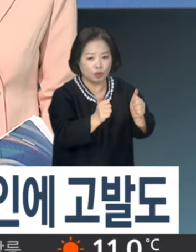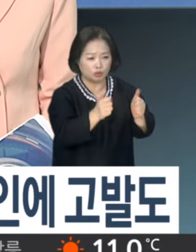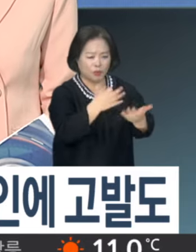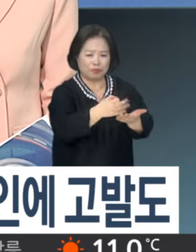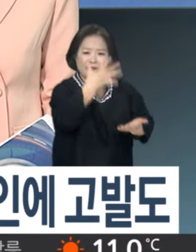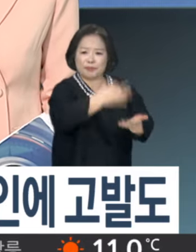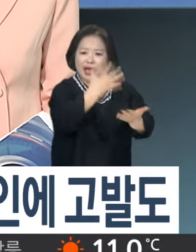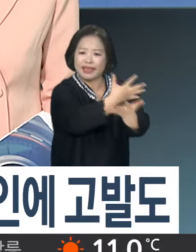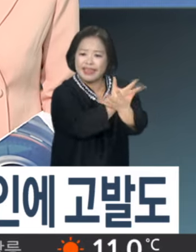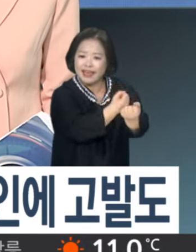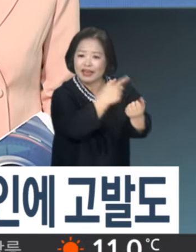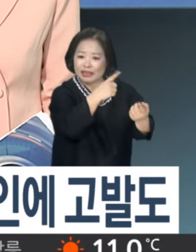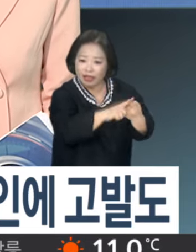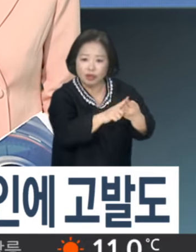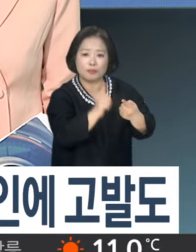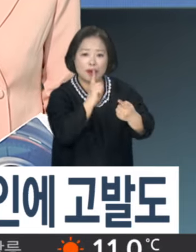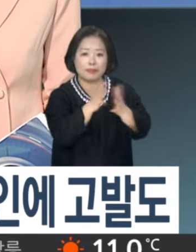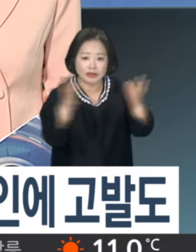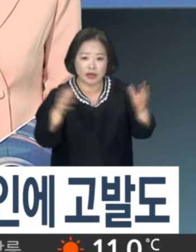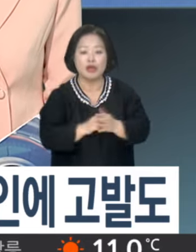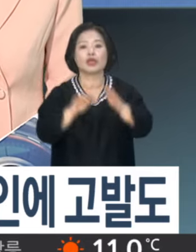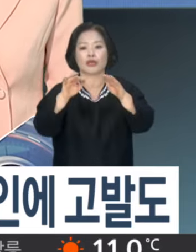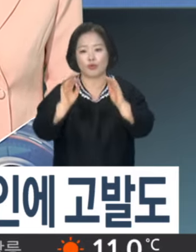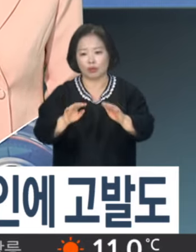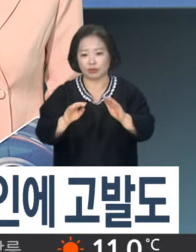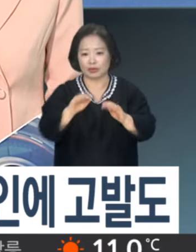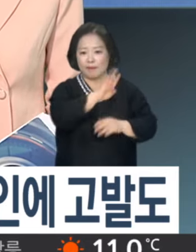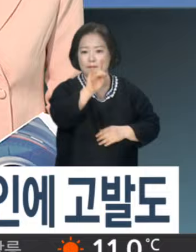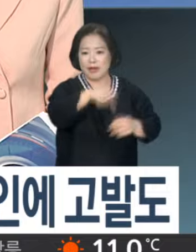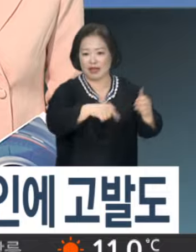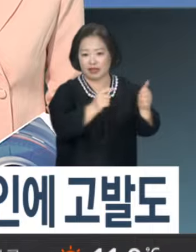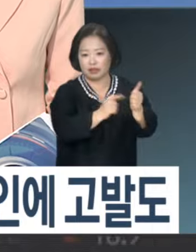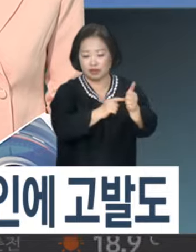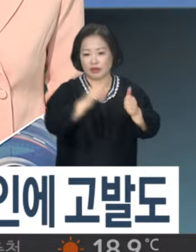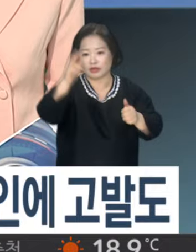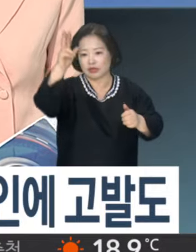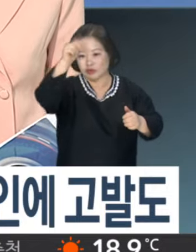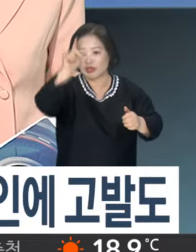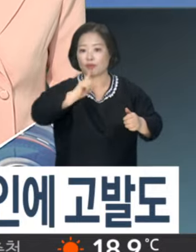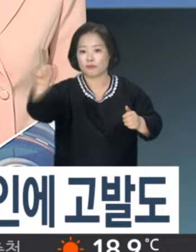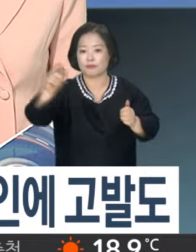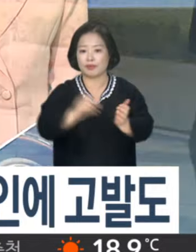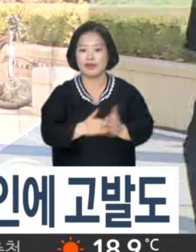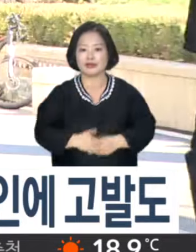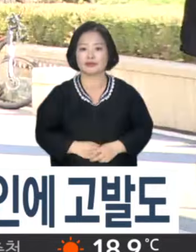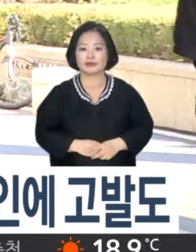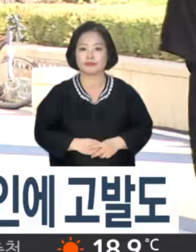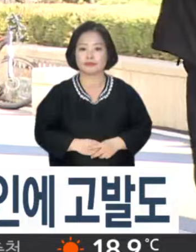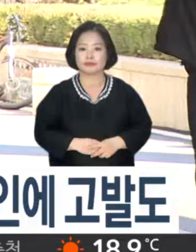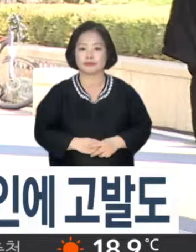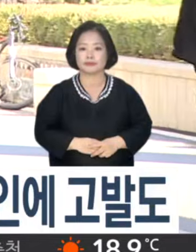계속되고 있는데요. 오늘 검찰에 고발장이 접수됐습니다. 정래원 기자가 전합니다.